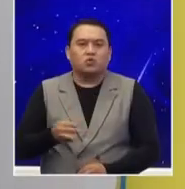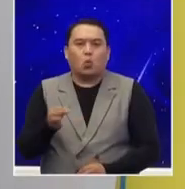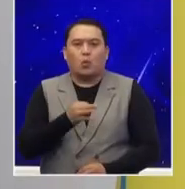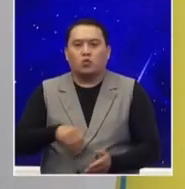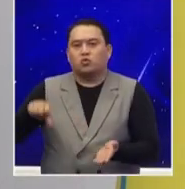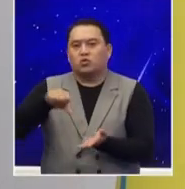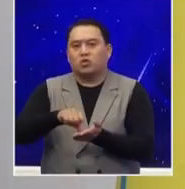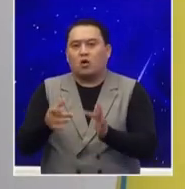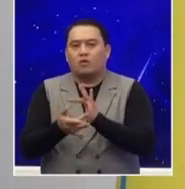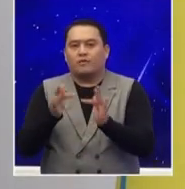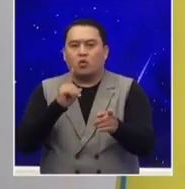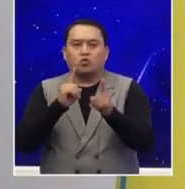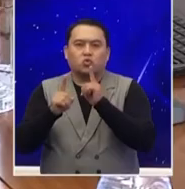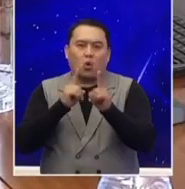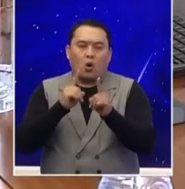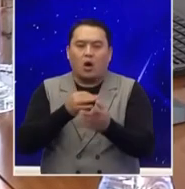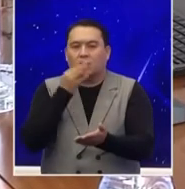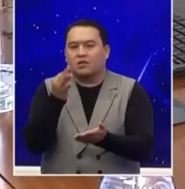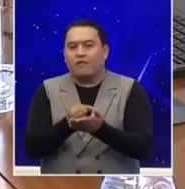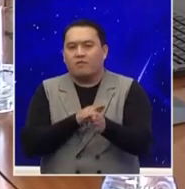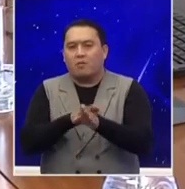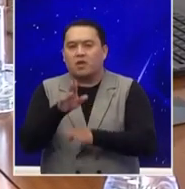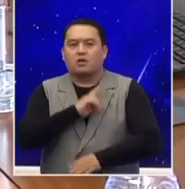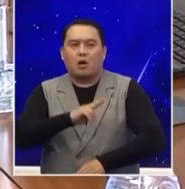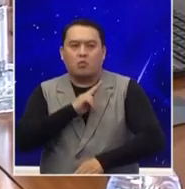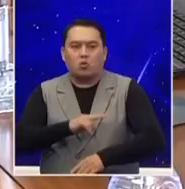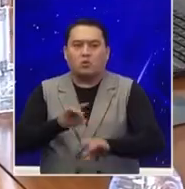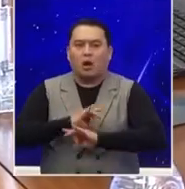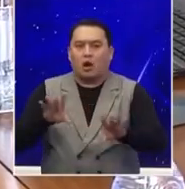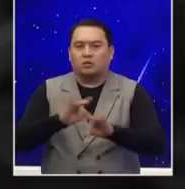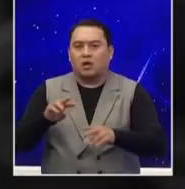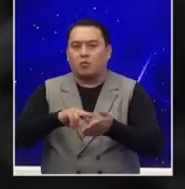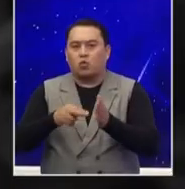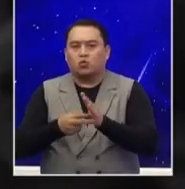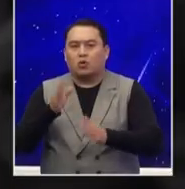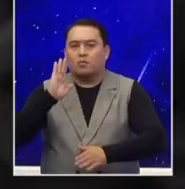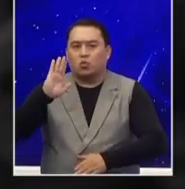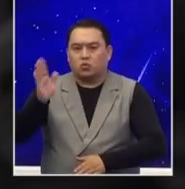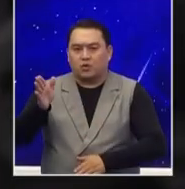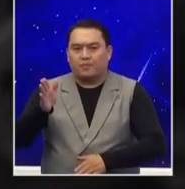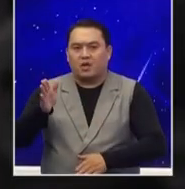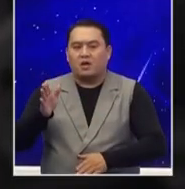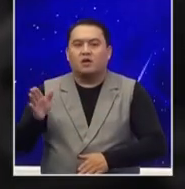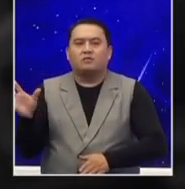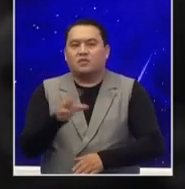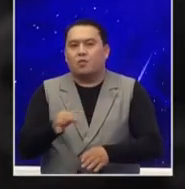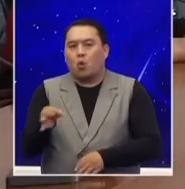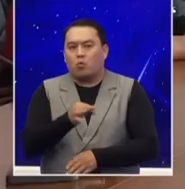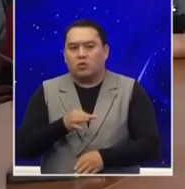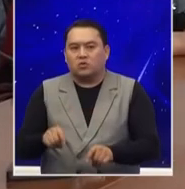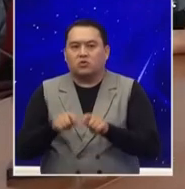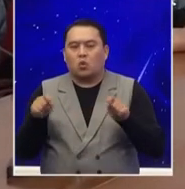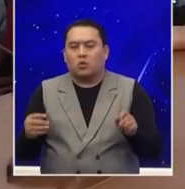участники онлайн собрание отчитались о проделанной работе и и поделились планами на будущее в целом в области реализуется